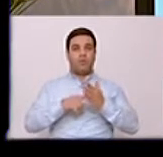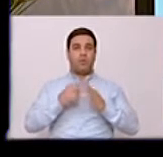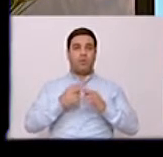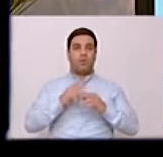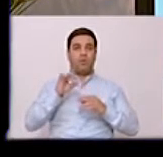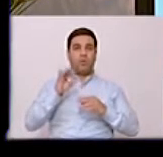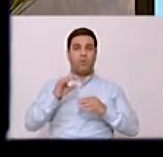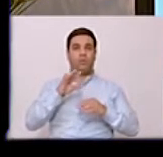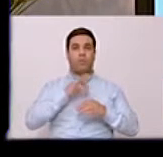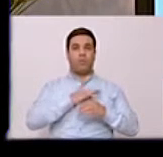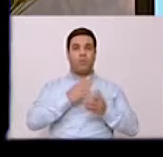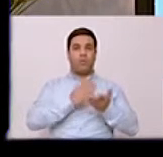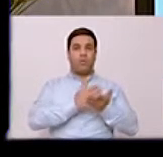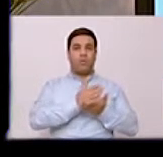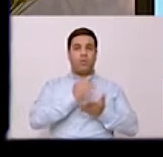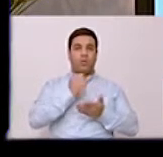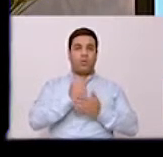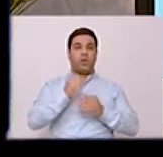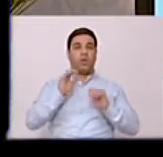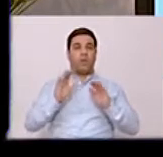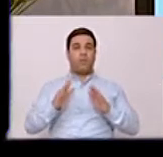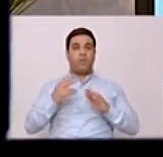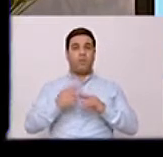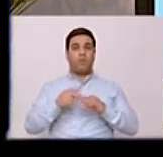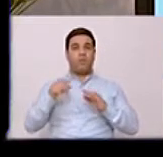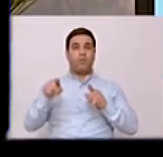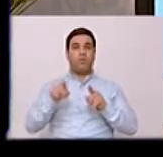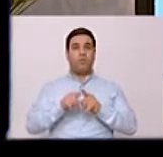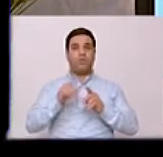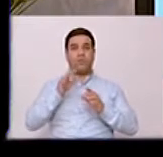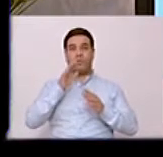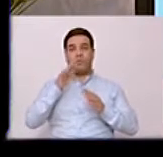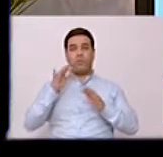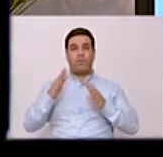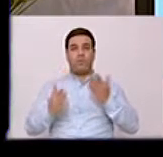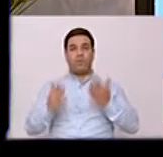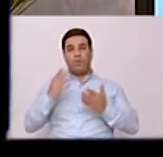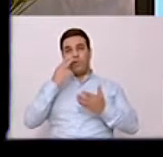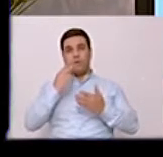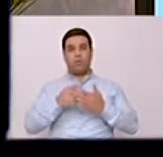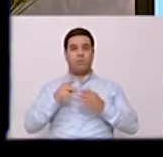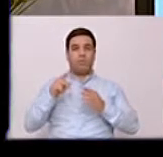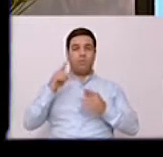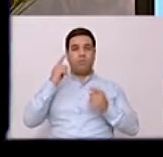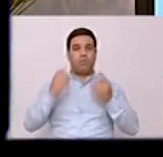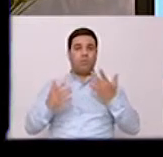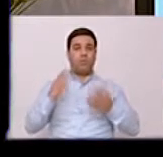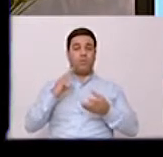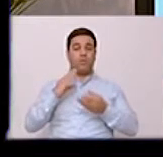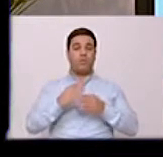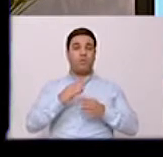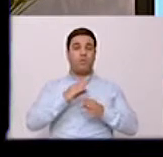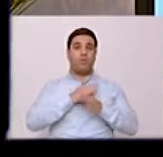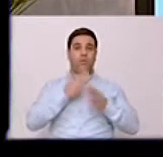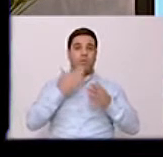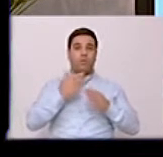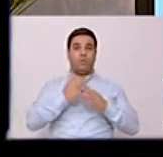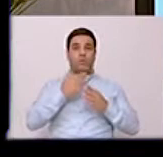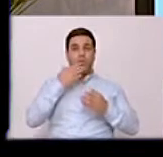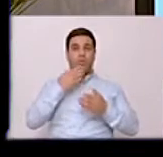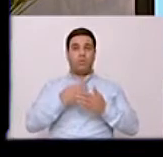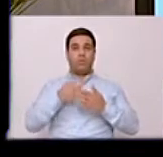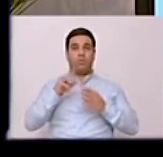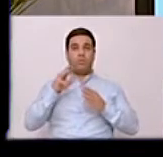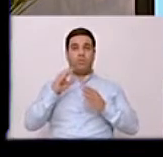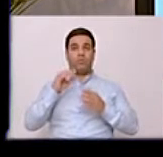xonning manfaatiga yo'naltiradi, ammo u ham vaziyatga qarab tovlanadi. Xonning vafotidan keyin o'z